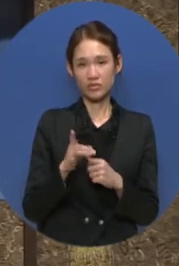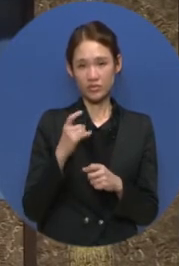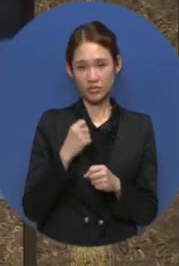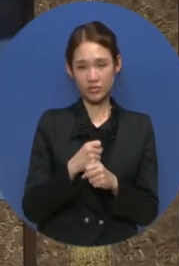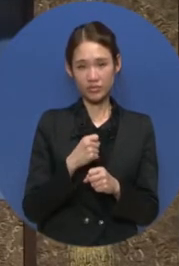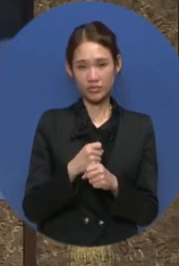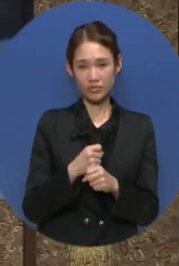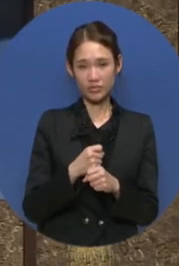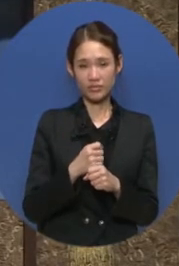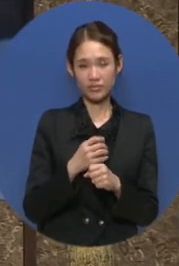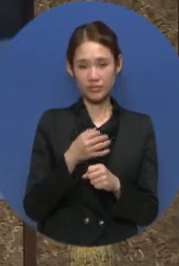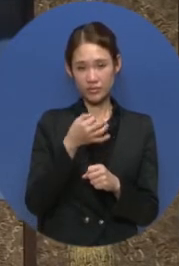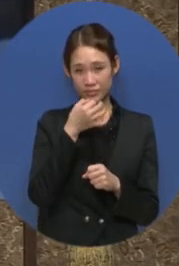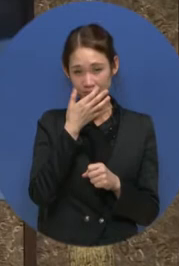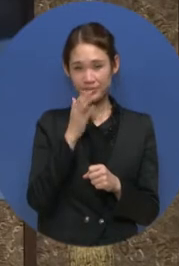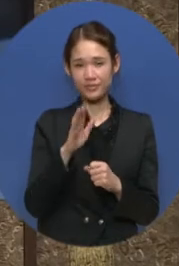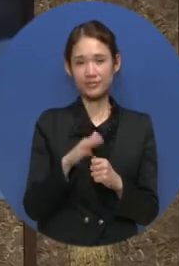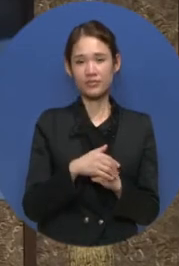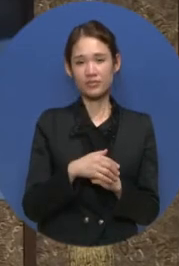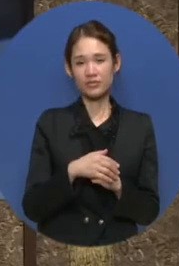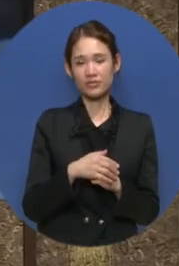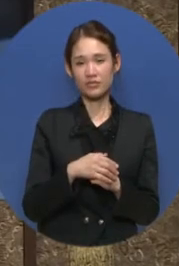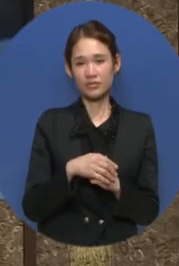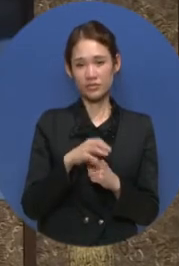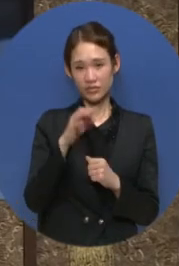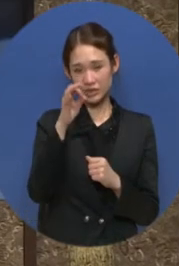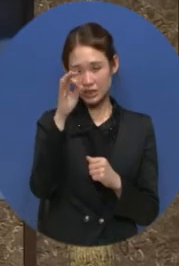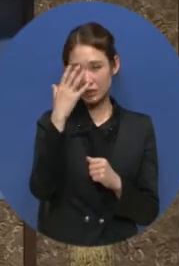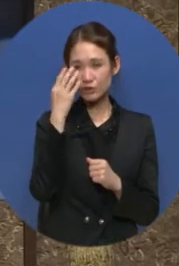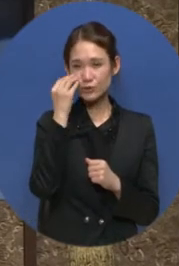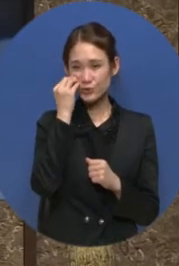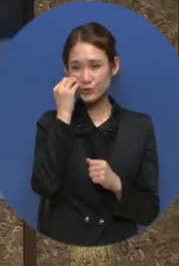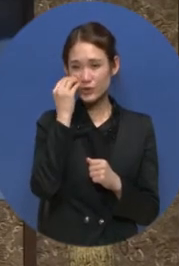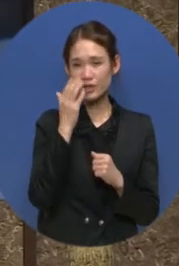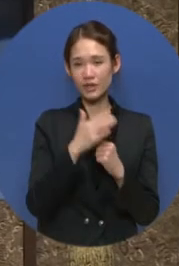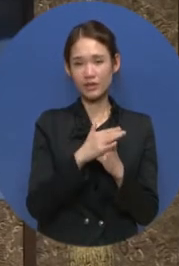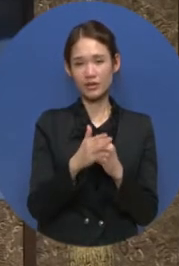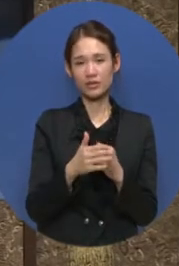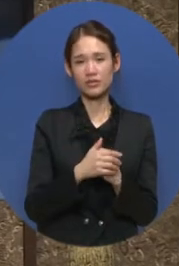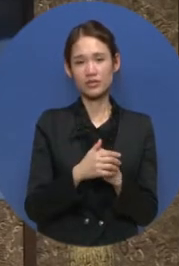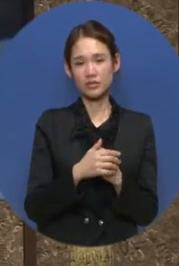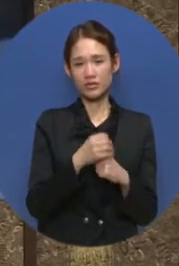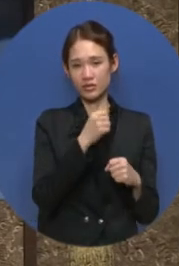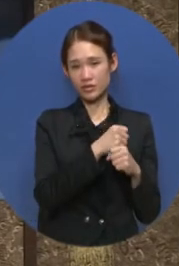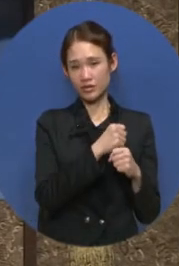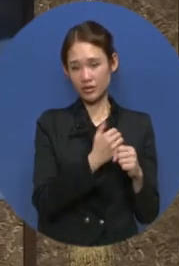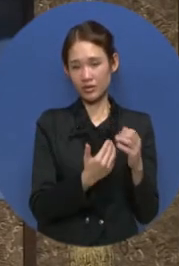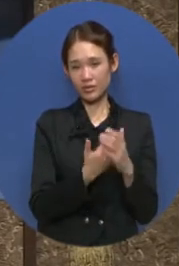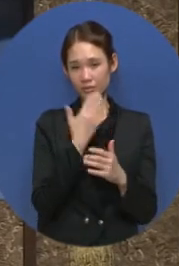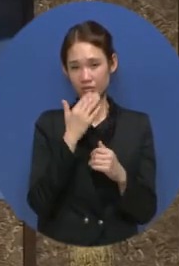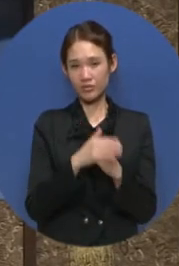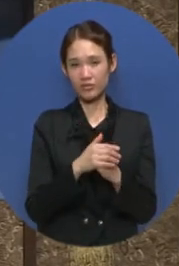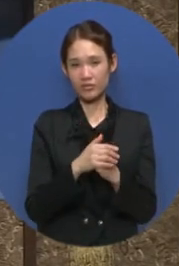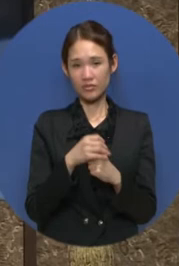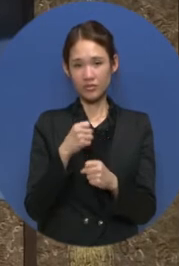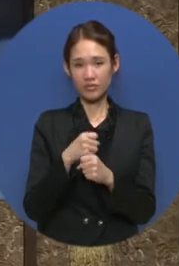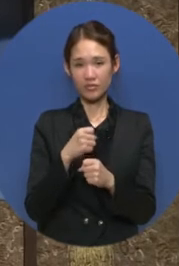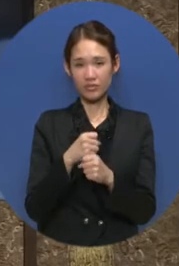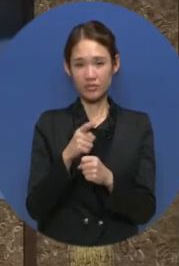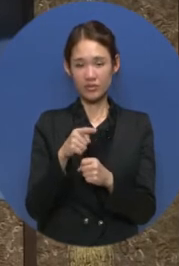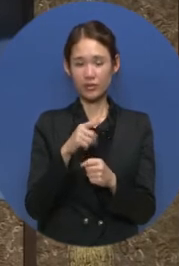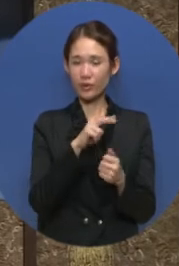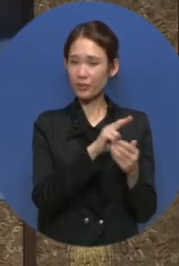물론 처음에 만들기가 힘들지만 네. 만들면은 어느 정도 기술은 익혀지니까 생산은 나올 수 있잖아요. 네. 근데 생산이